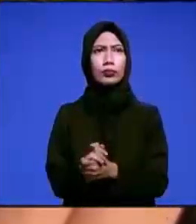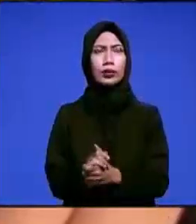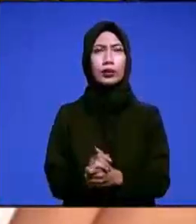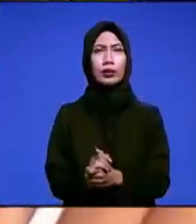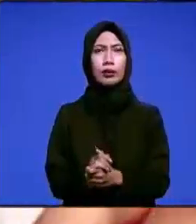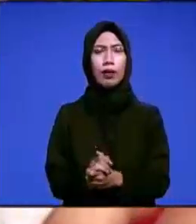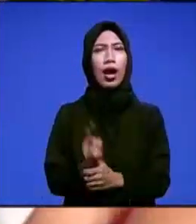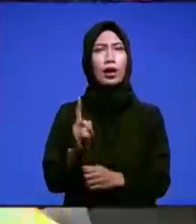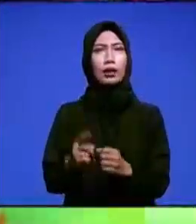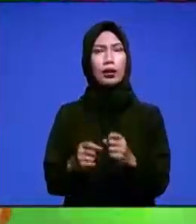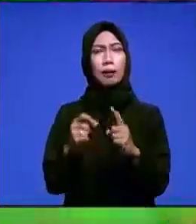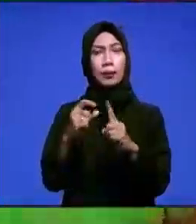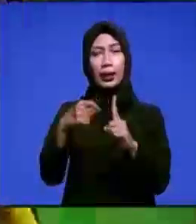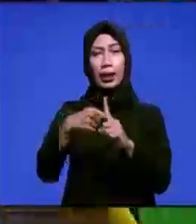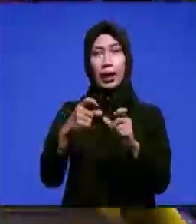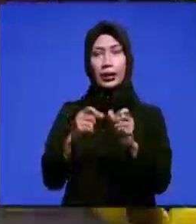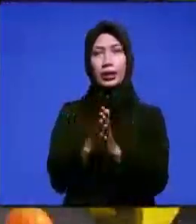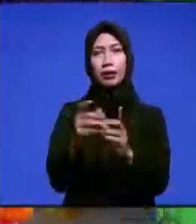yang didukung PDIP dan PKS.